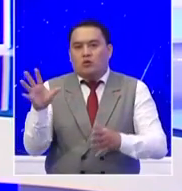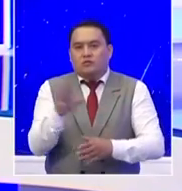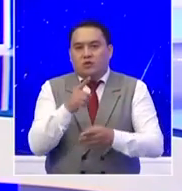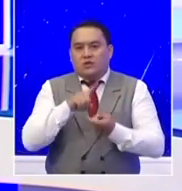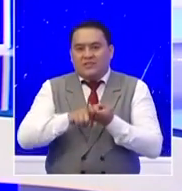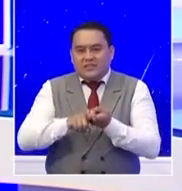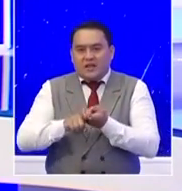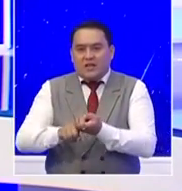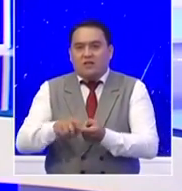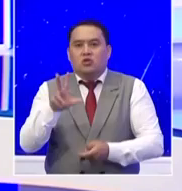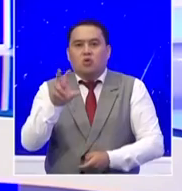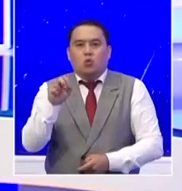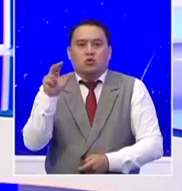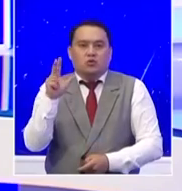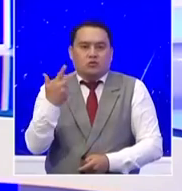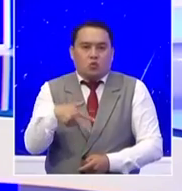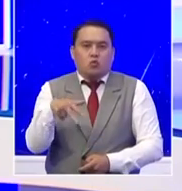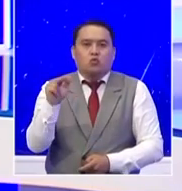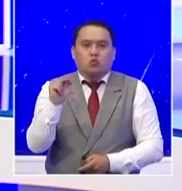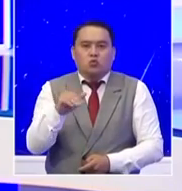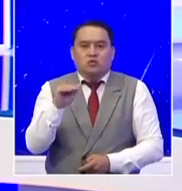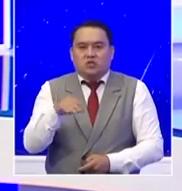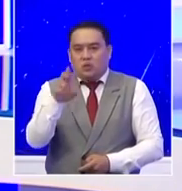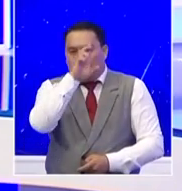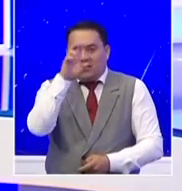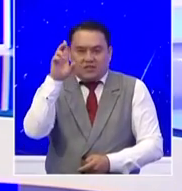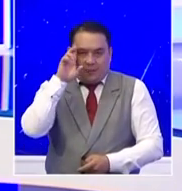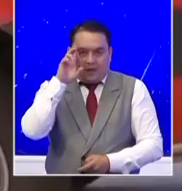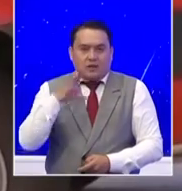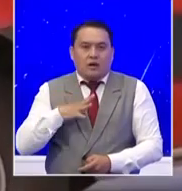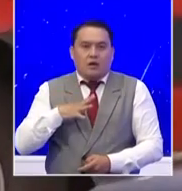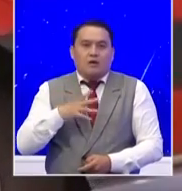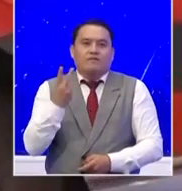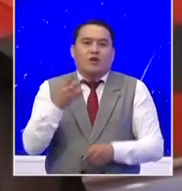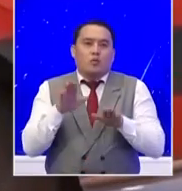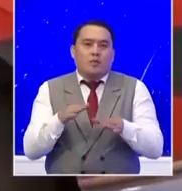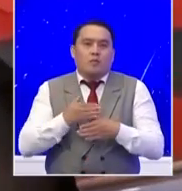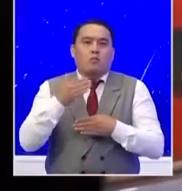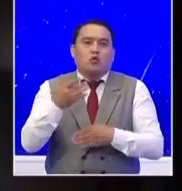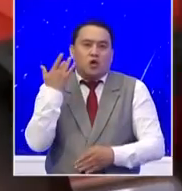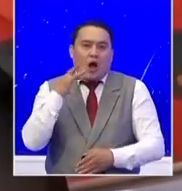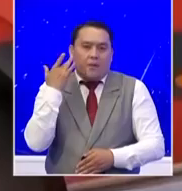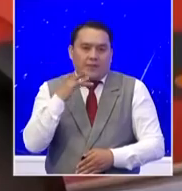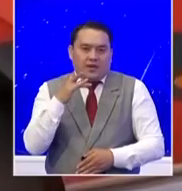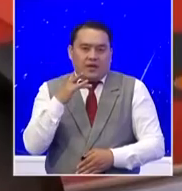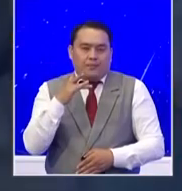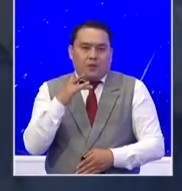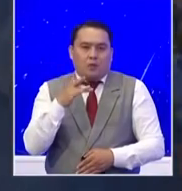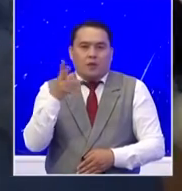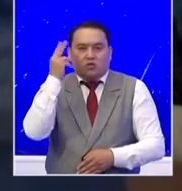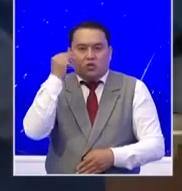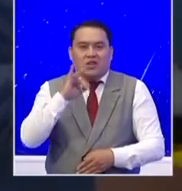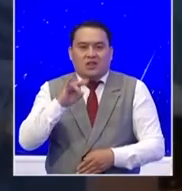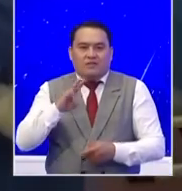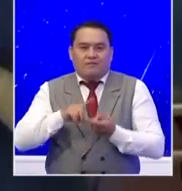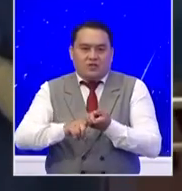всего зараженных свыше 332 тысяч в Бразилии. Эта страна занимает второе место после США по числу